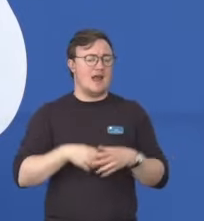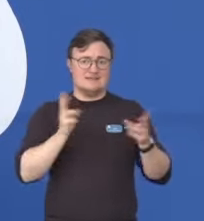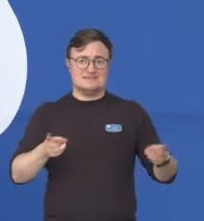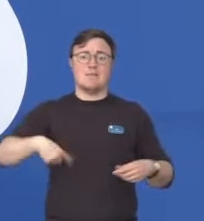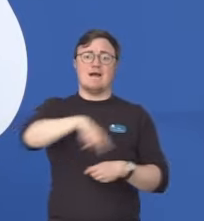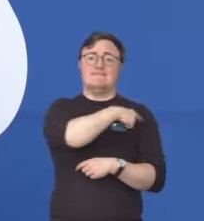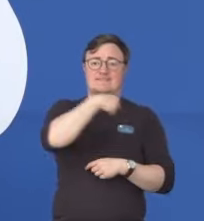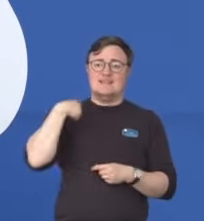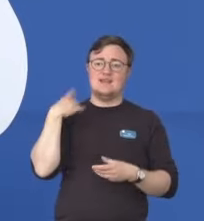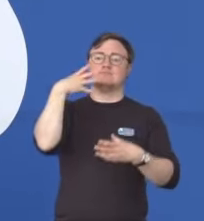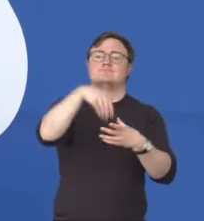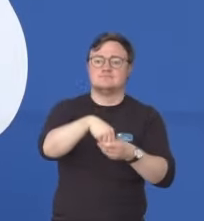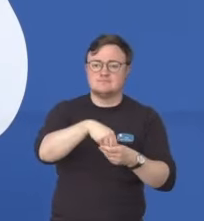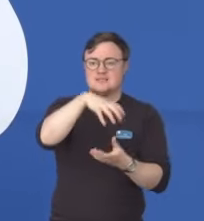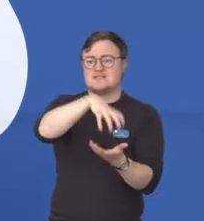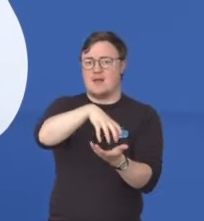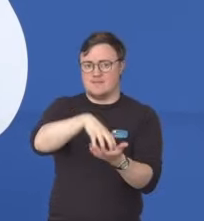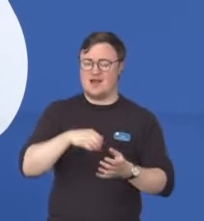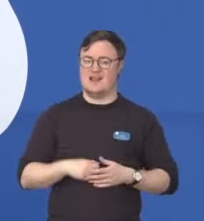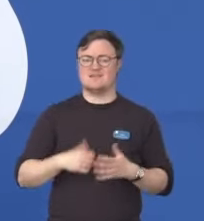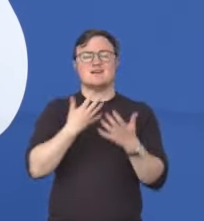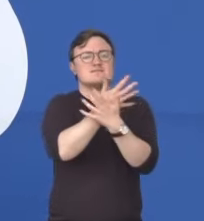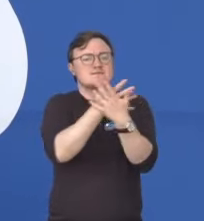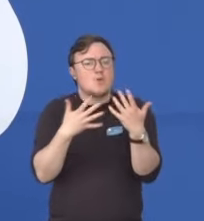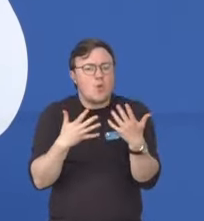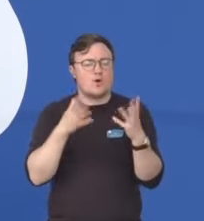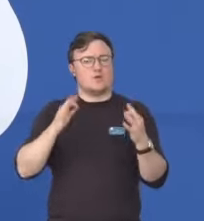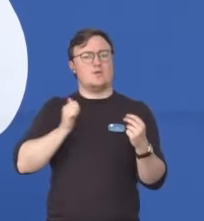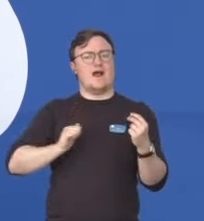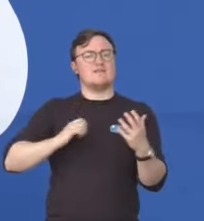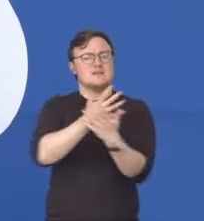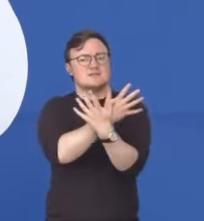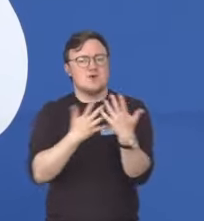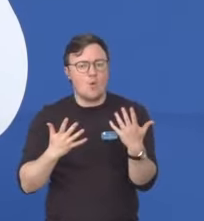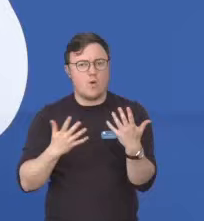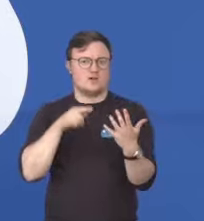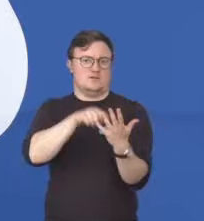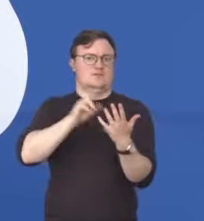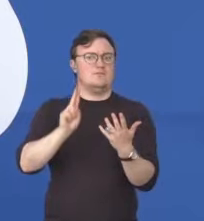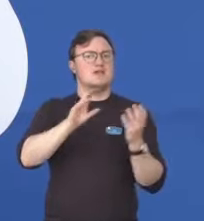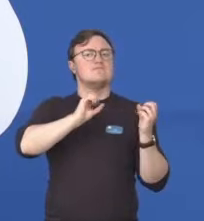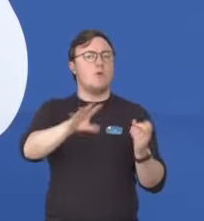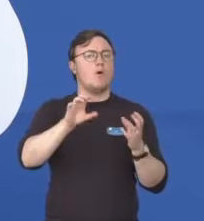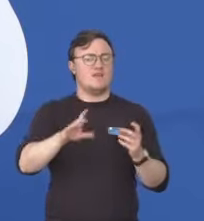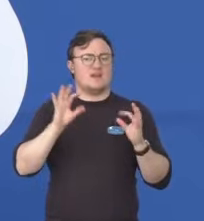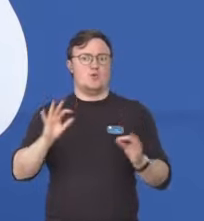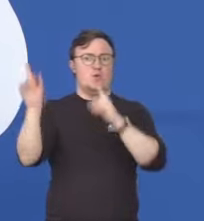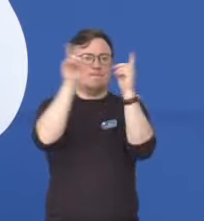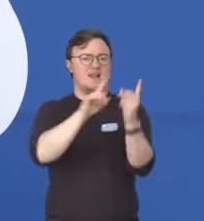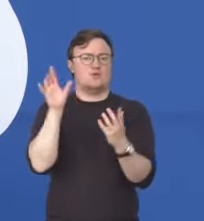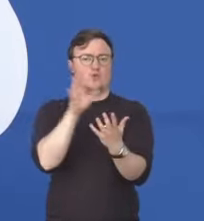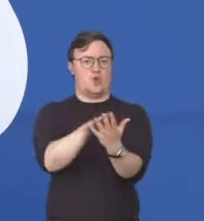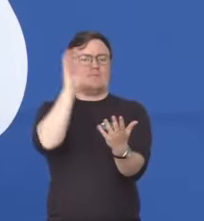är. Bara språkbruk gör ju jättestor skillnad för hur människor uppfattar sig vara en del av ett samhälle